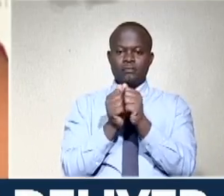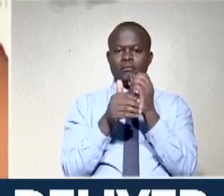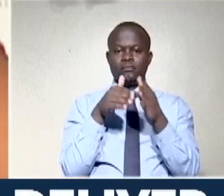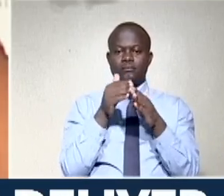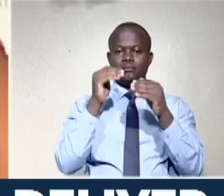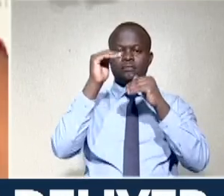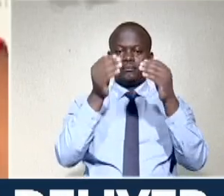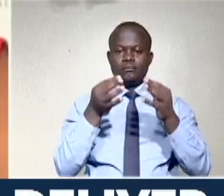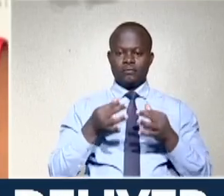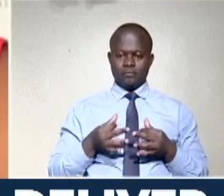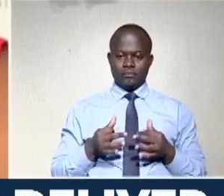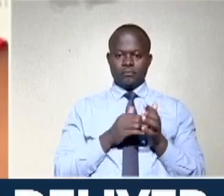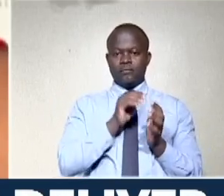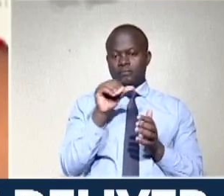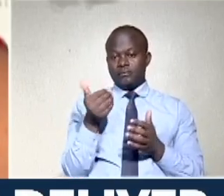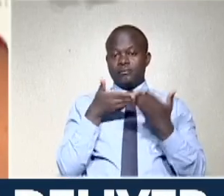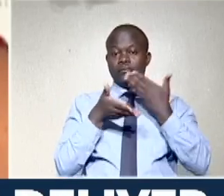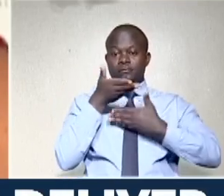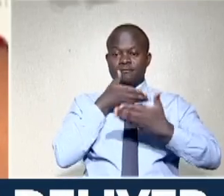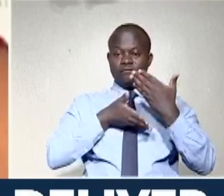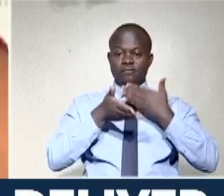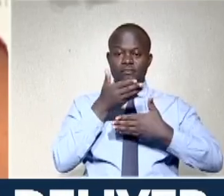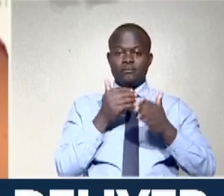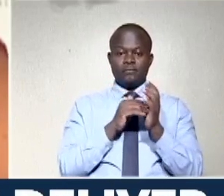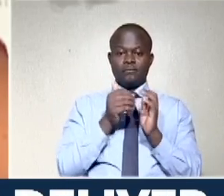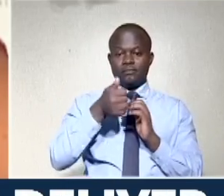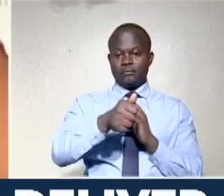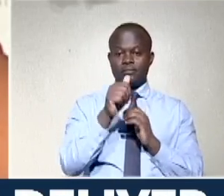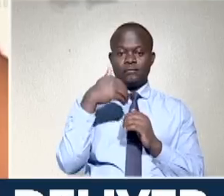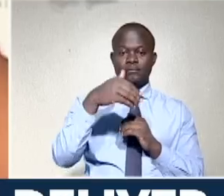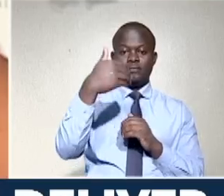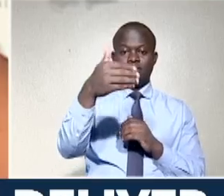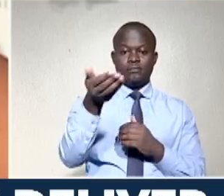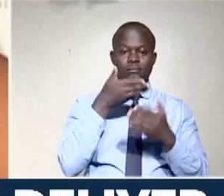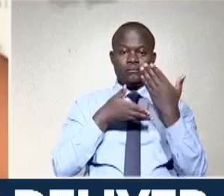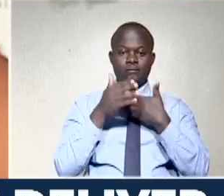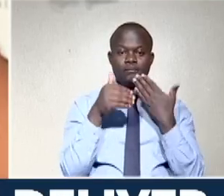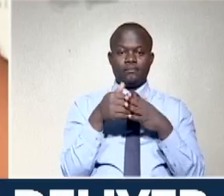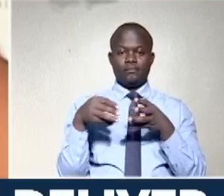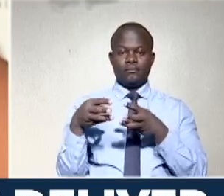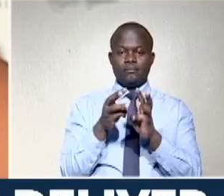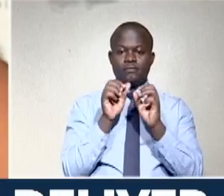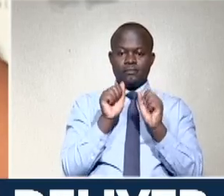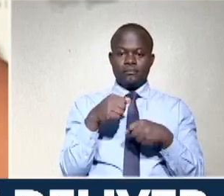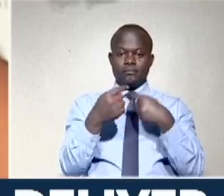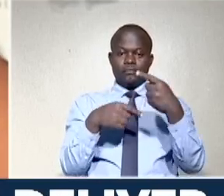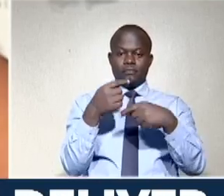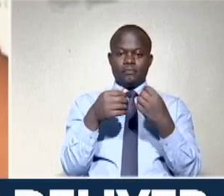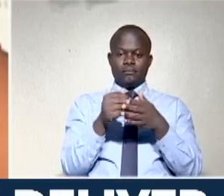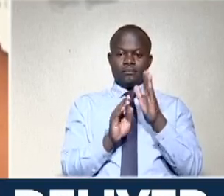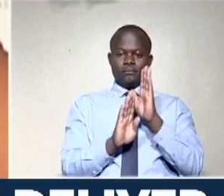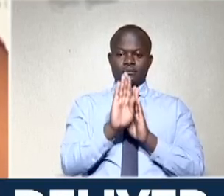urwego rw'imari. Icya kabiri twaganiriyeho ari nacyo kizagenda kiganirwaho n'ukuntu twakomeza guteza